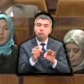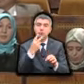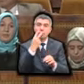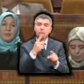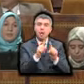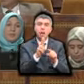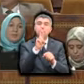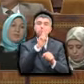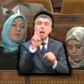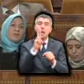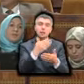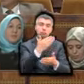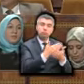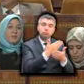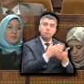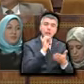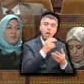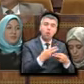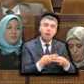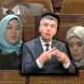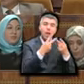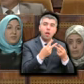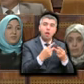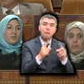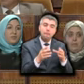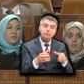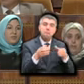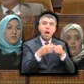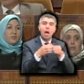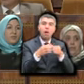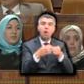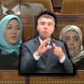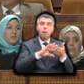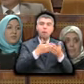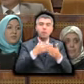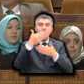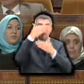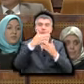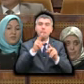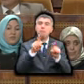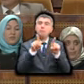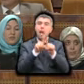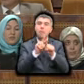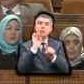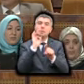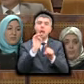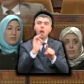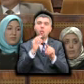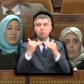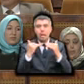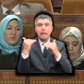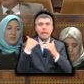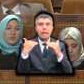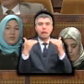لإدماج هؤلاء المهاجرين داخل المجتمع المغربي من جهة، وما هي الإجراءات التي ستتخذها وزارتكم